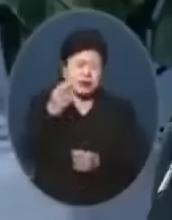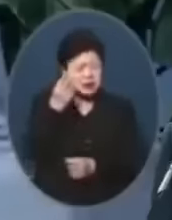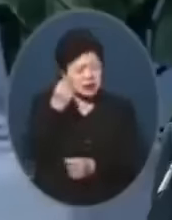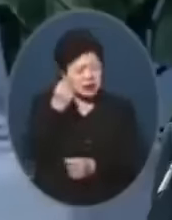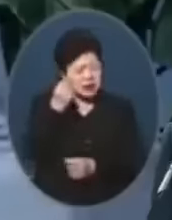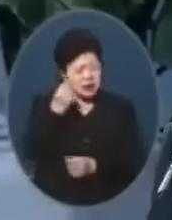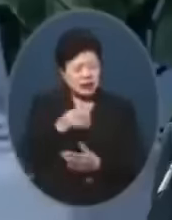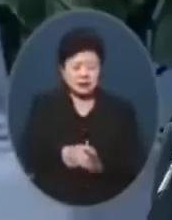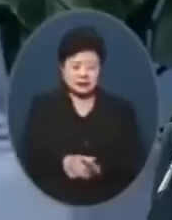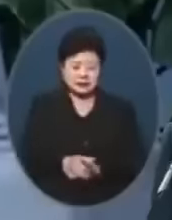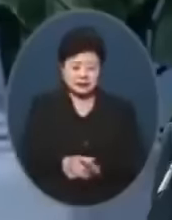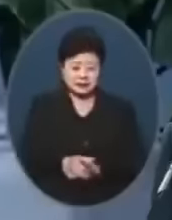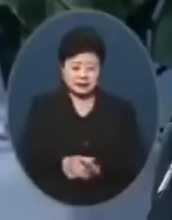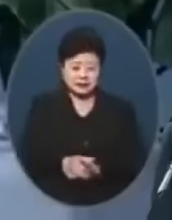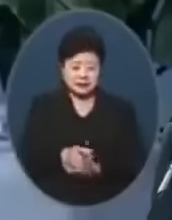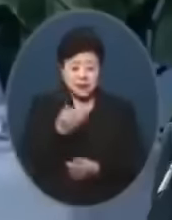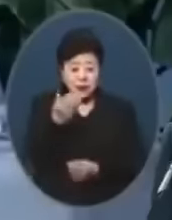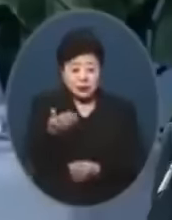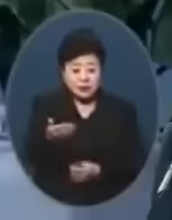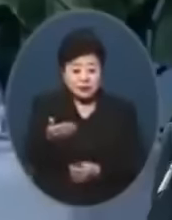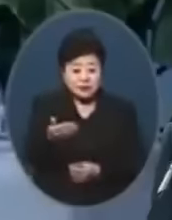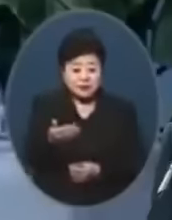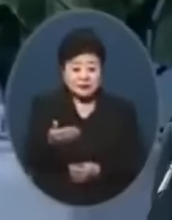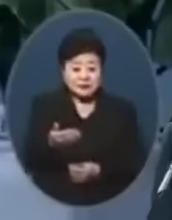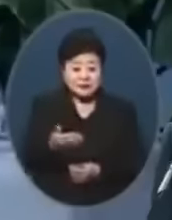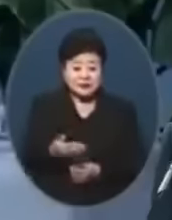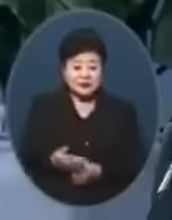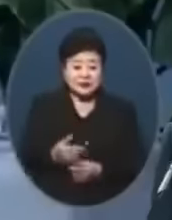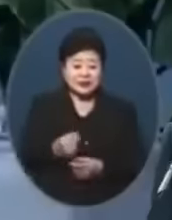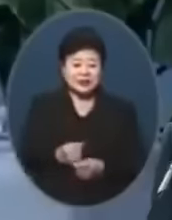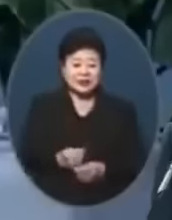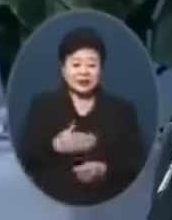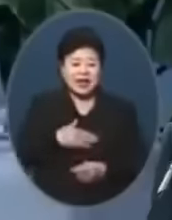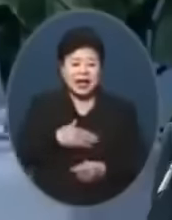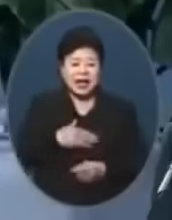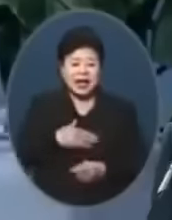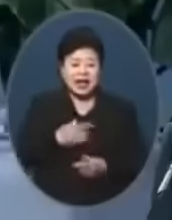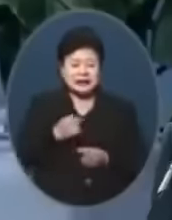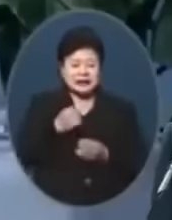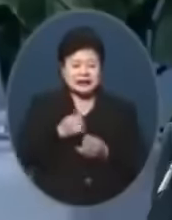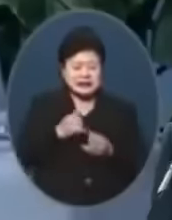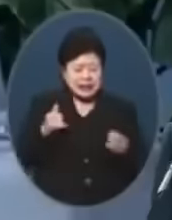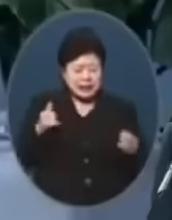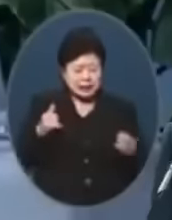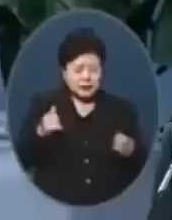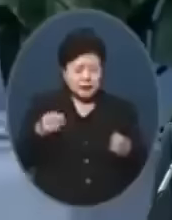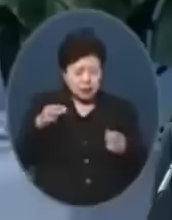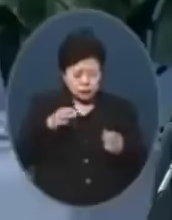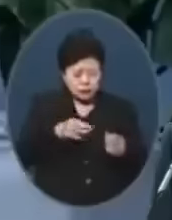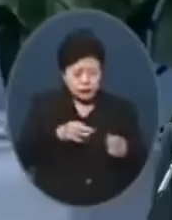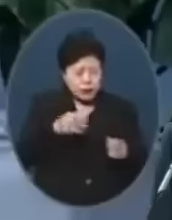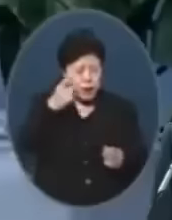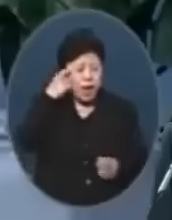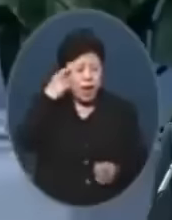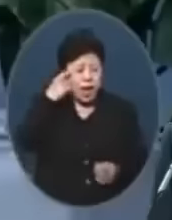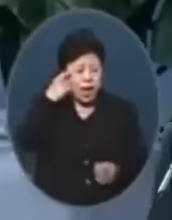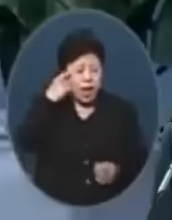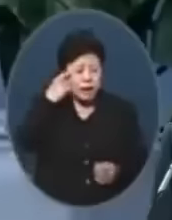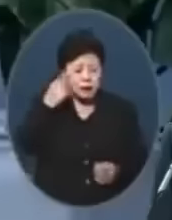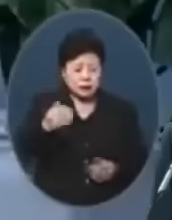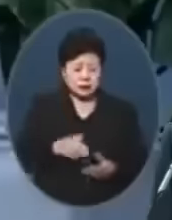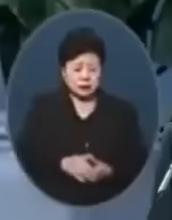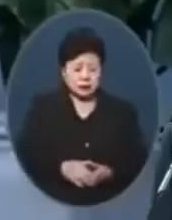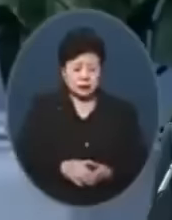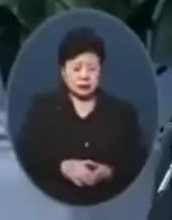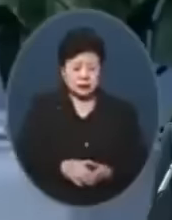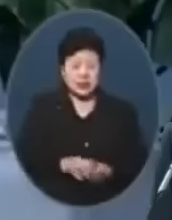것입니다. 여러분 나 같은 사람이 무엇입니까? 하나님 이 세상에 쓸모없는 인간이, 그러면